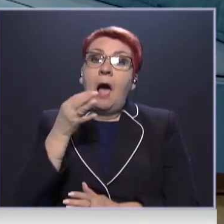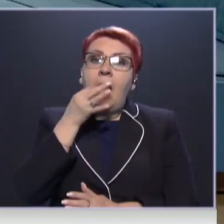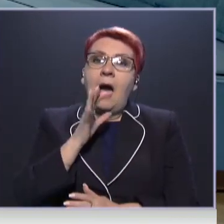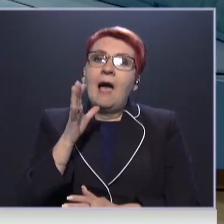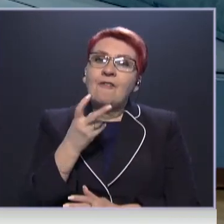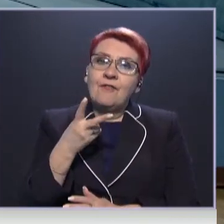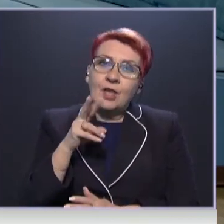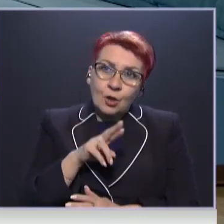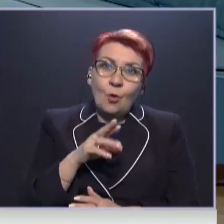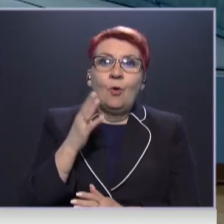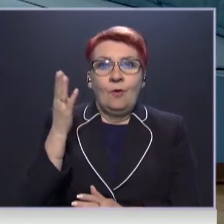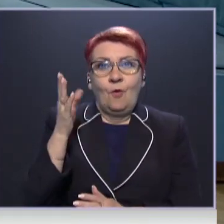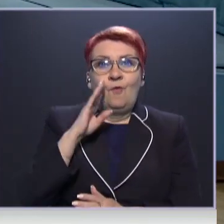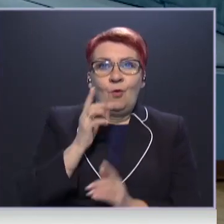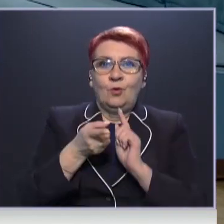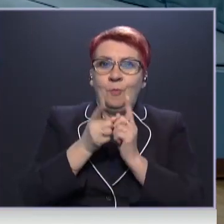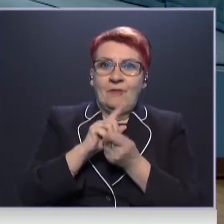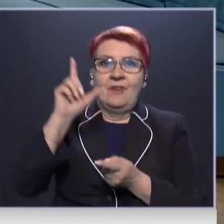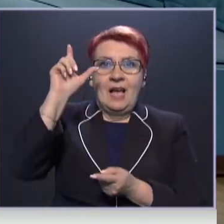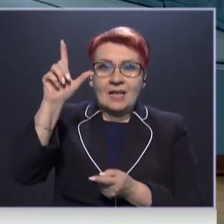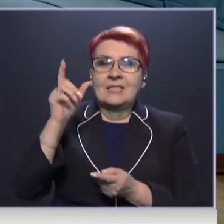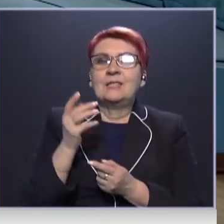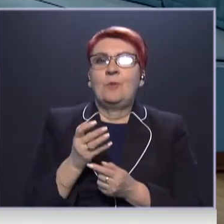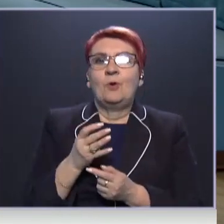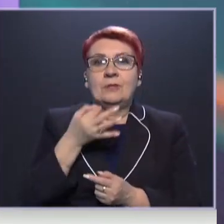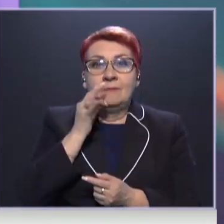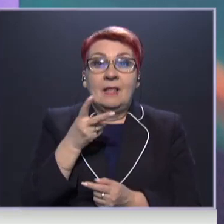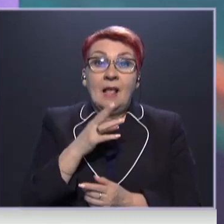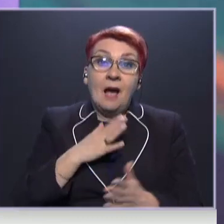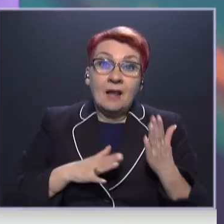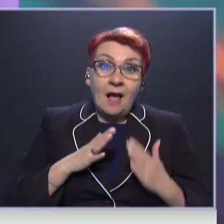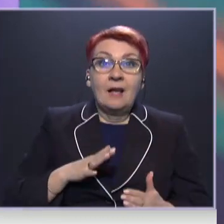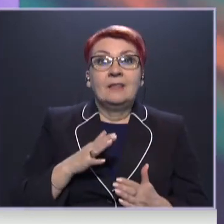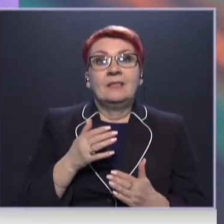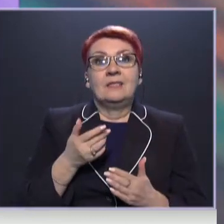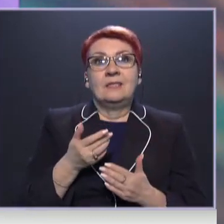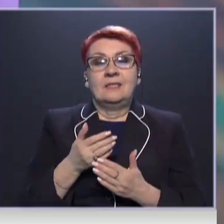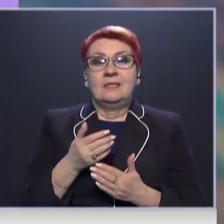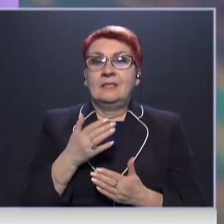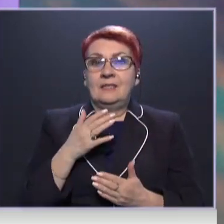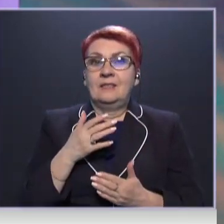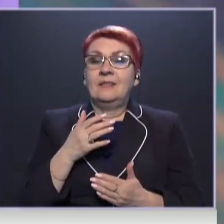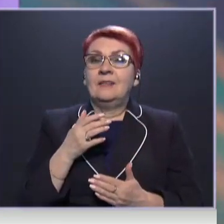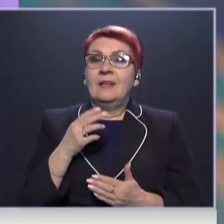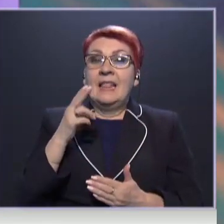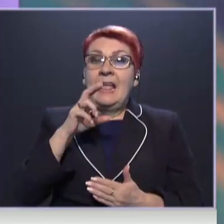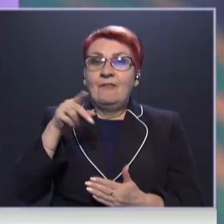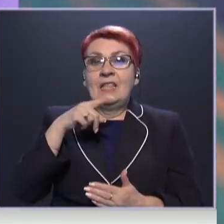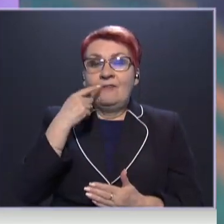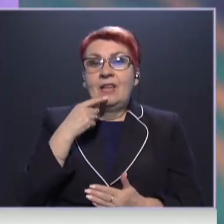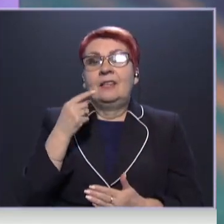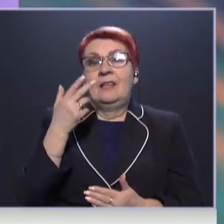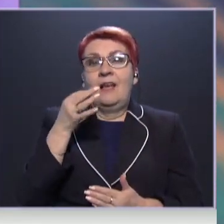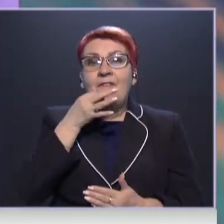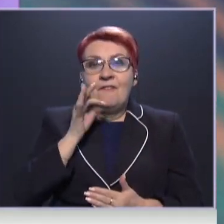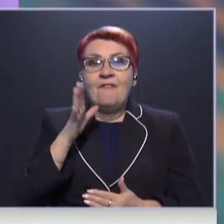и предварил воду в вино именно для свадьбы, для радости, да? Вино веселит сердце человека, говорит Давид. То есть